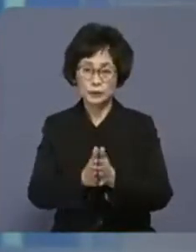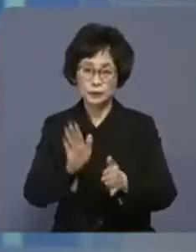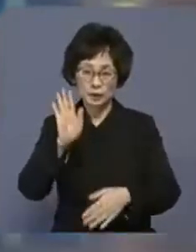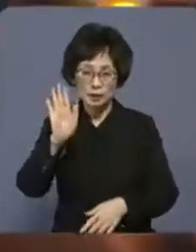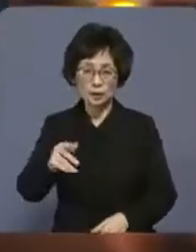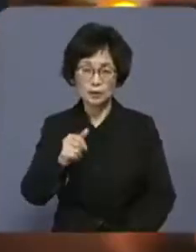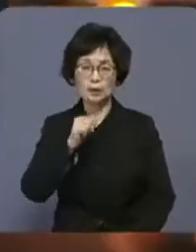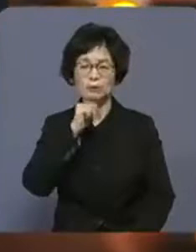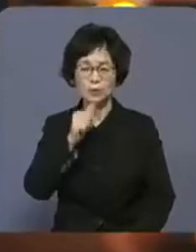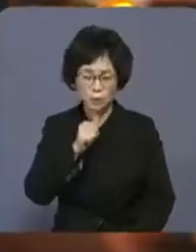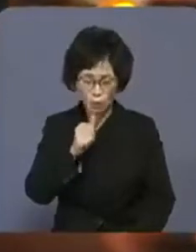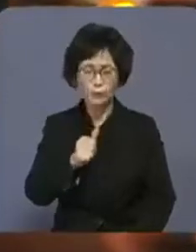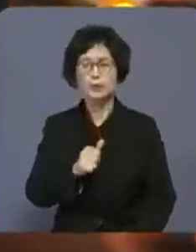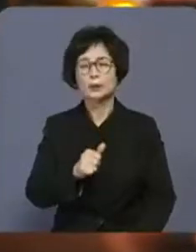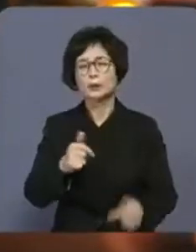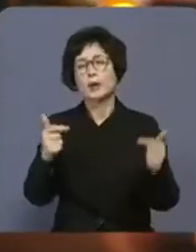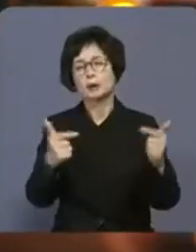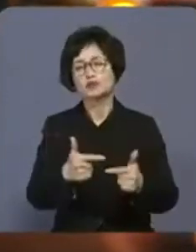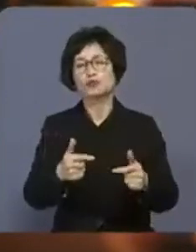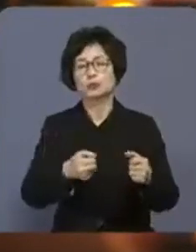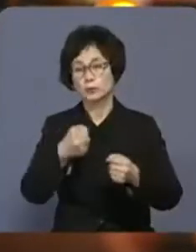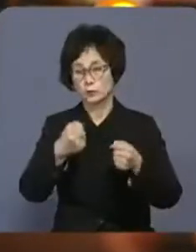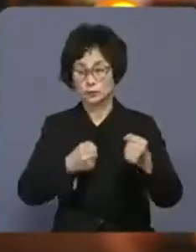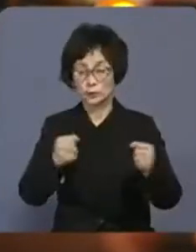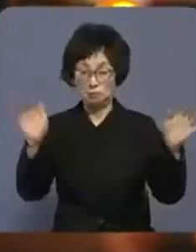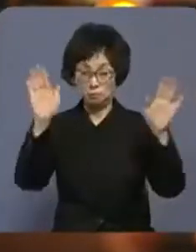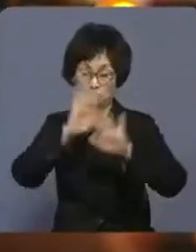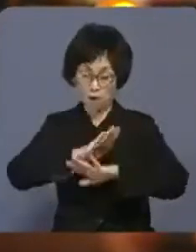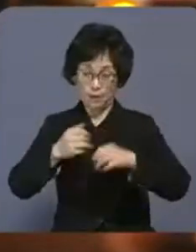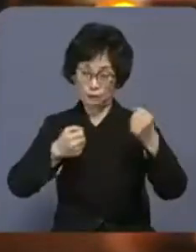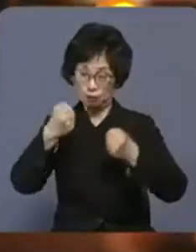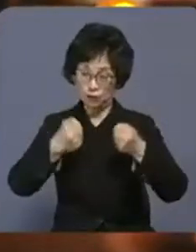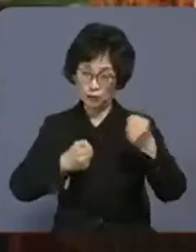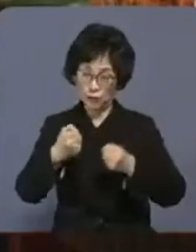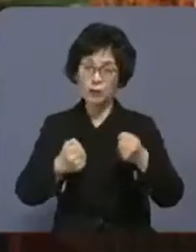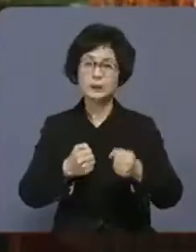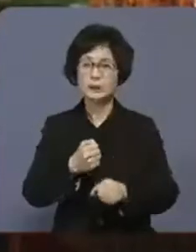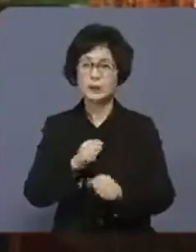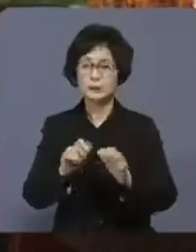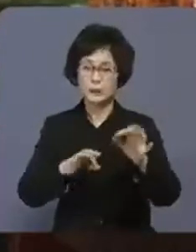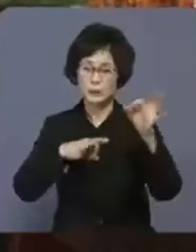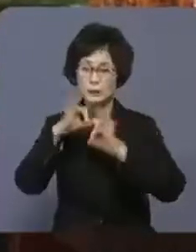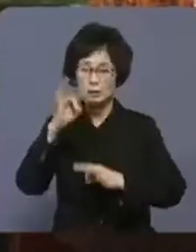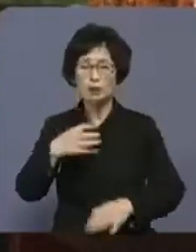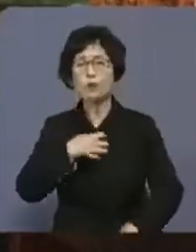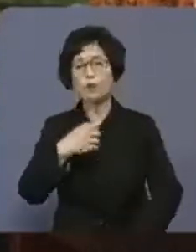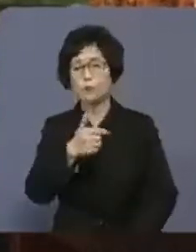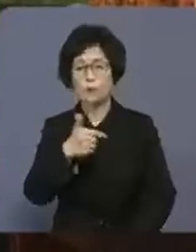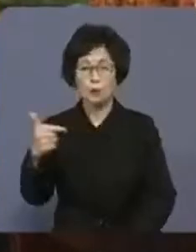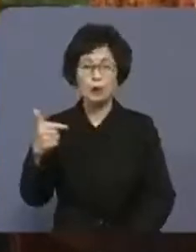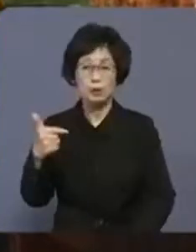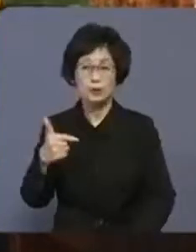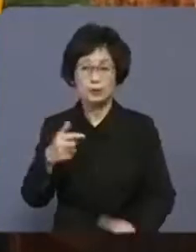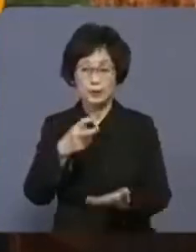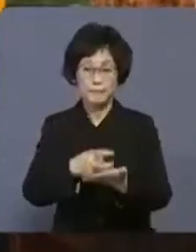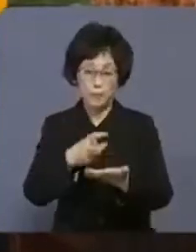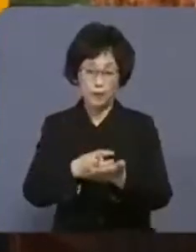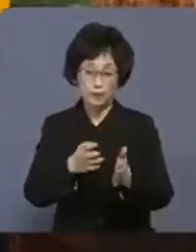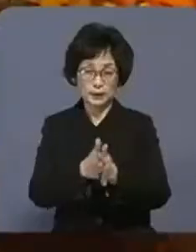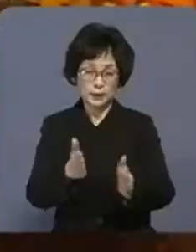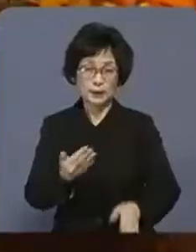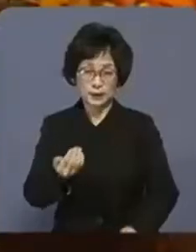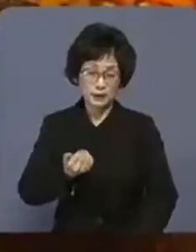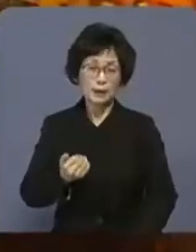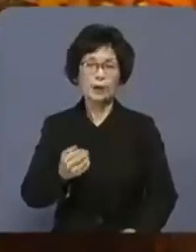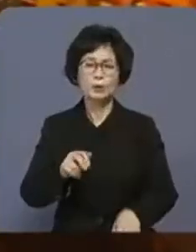눈에 띄게 줄었다고 합니다 4 졸음 운전은 야간 운행이 잦은 화물 노동자들에게는 사고 위험을 높이는 데 요 제도 시행 전과 지난해 를